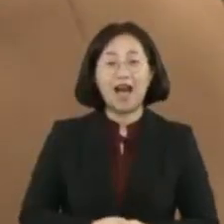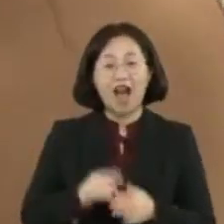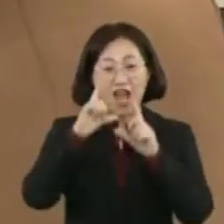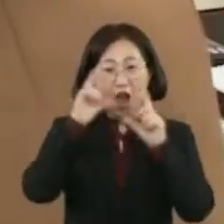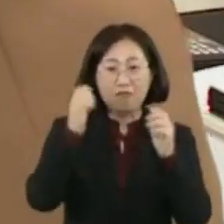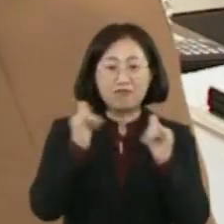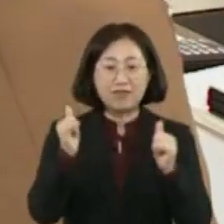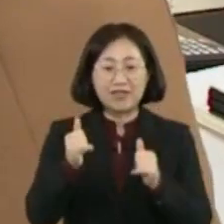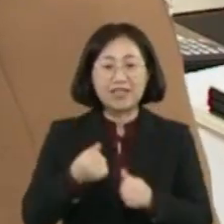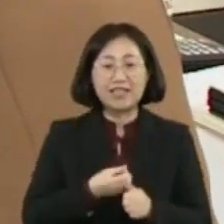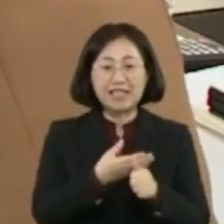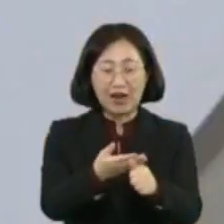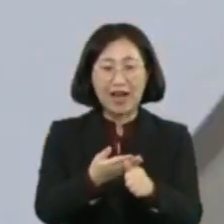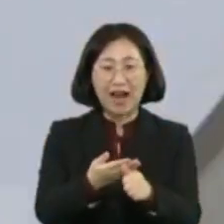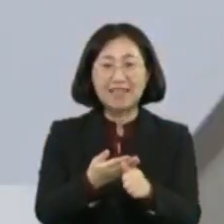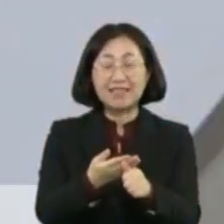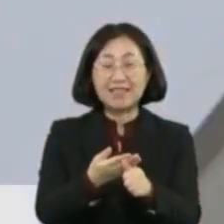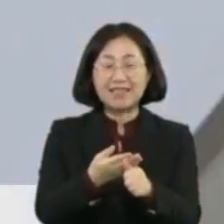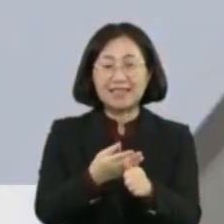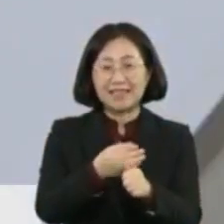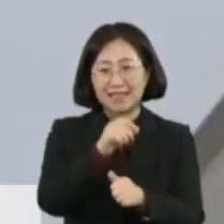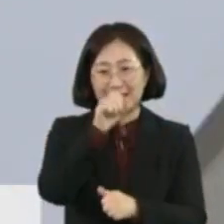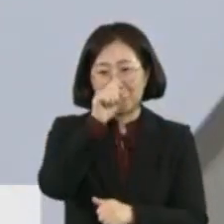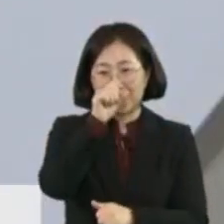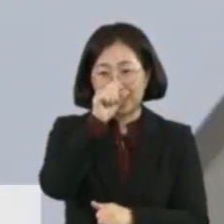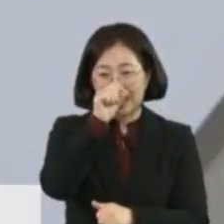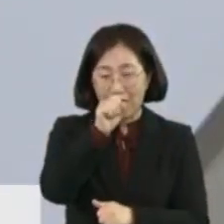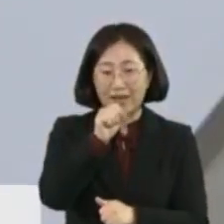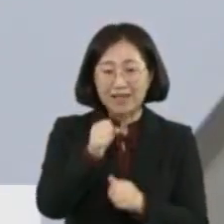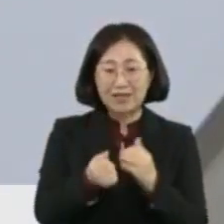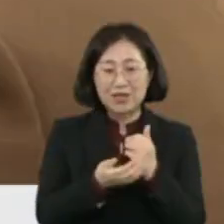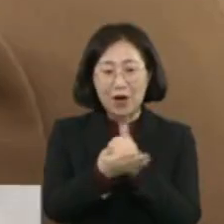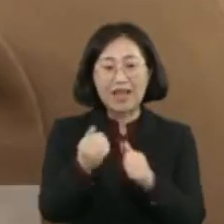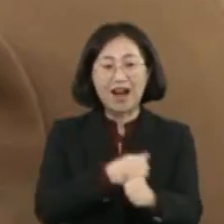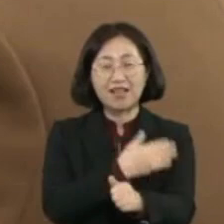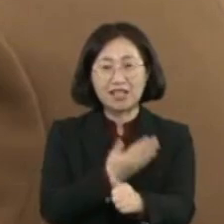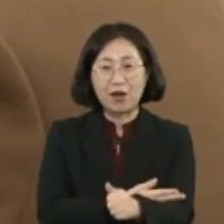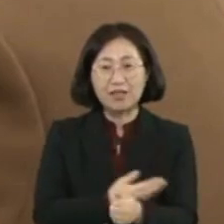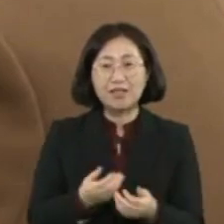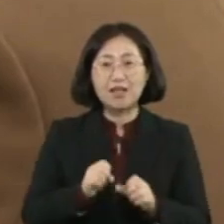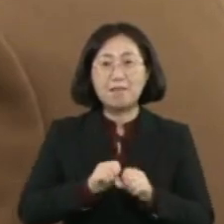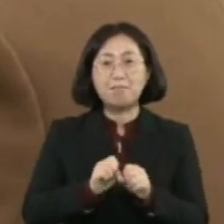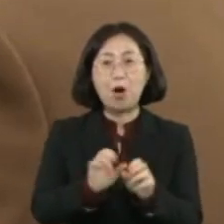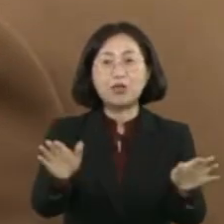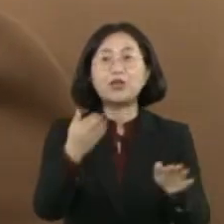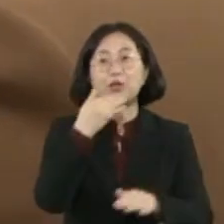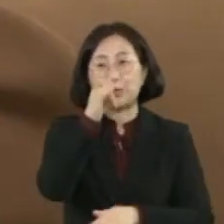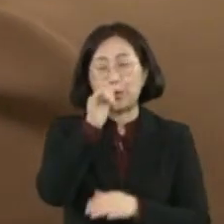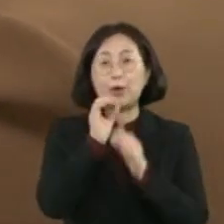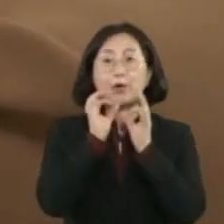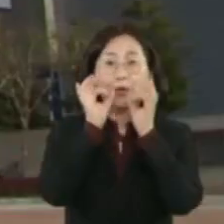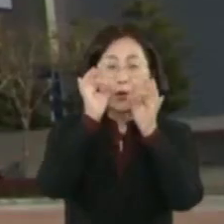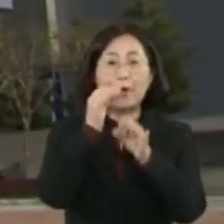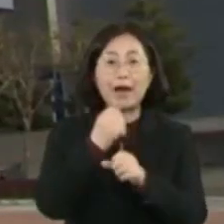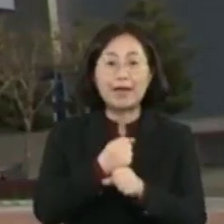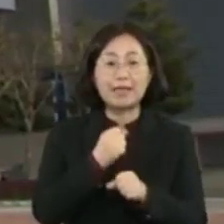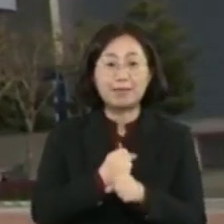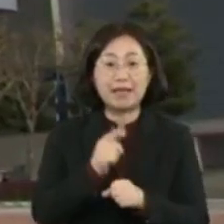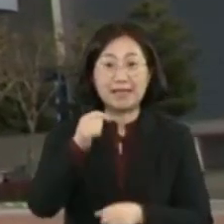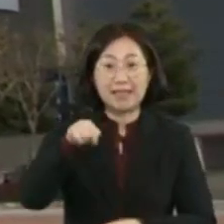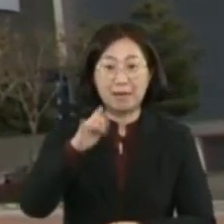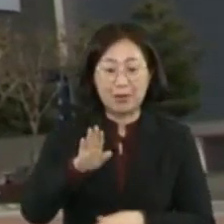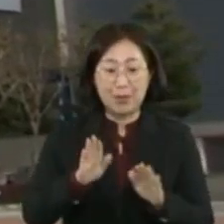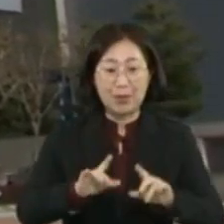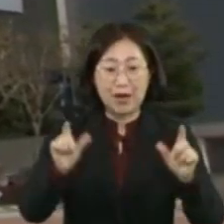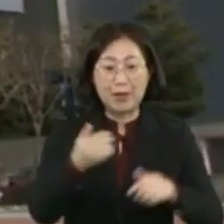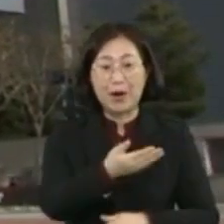영웅들이 전하는 착한 영향력이 더 퍼질 수 있도록 TJB가 착한 사회를 지향하는 이유입니다. TJB는 올해도